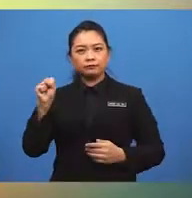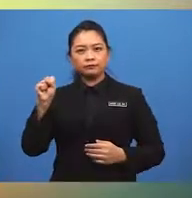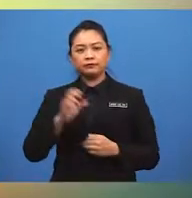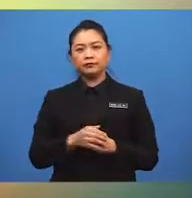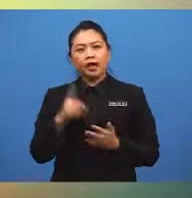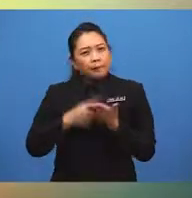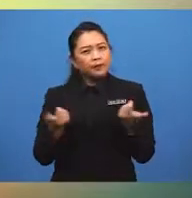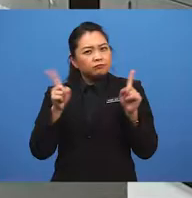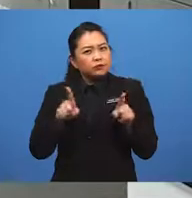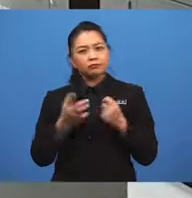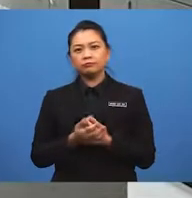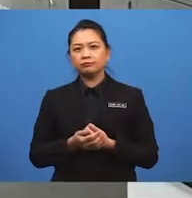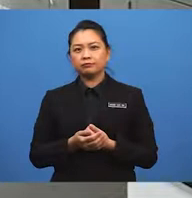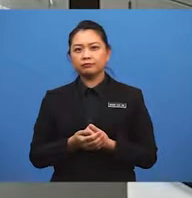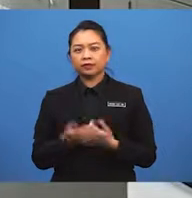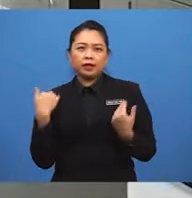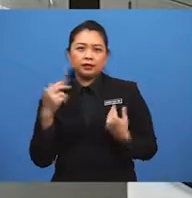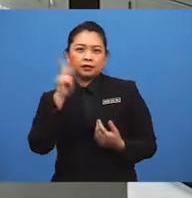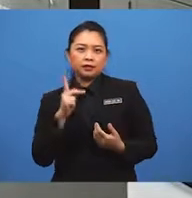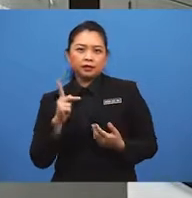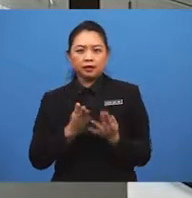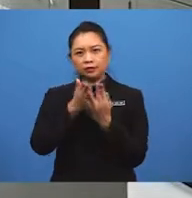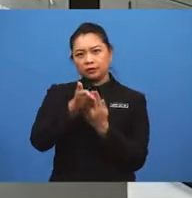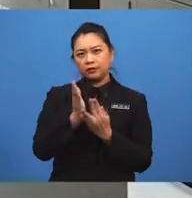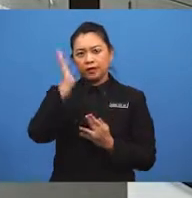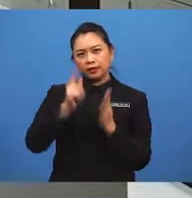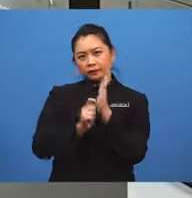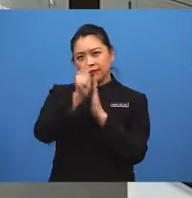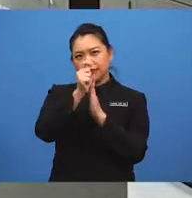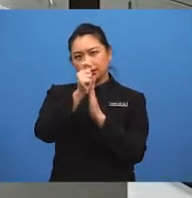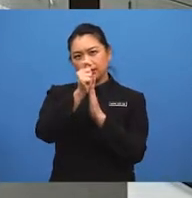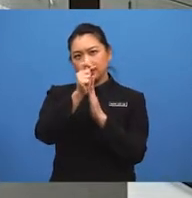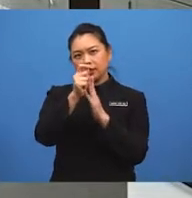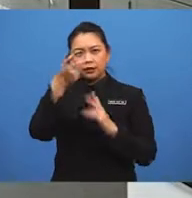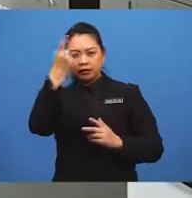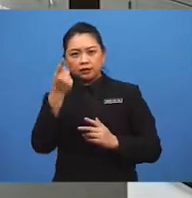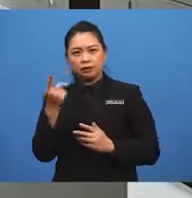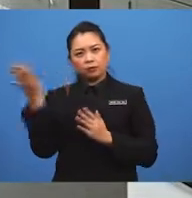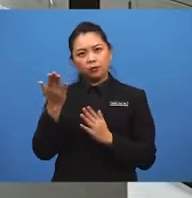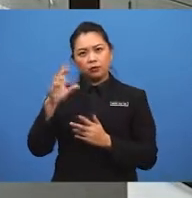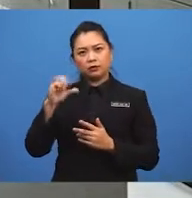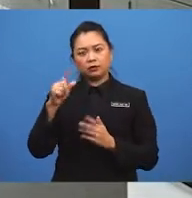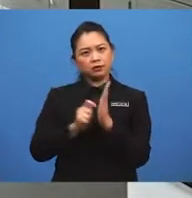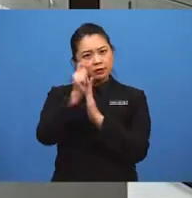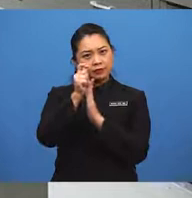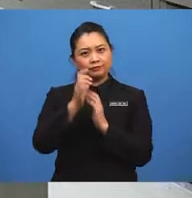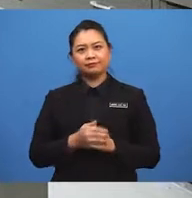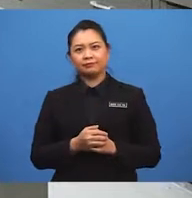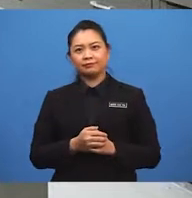Apakah yang akan berlaku? Adakah kekonduksian akan meningkat kerana pembawa cas meningkat?